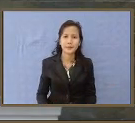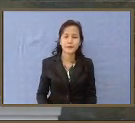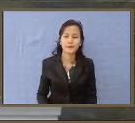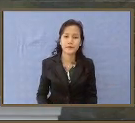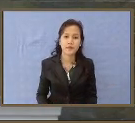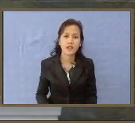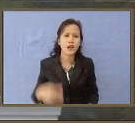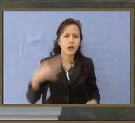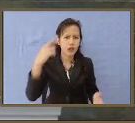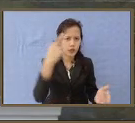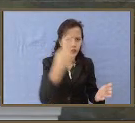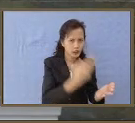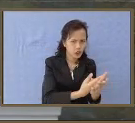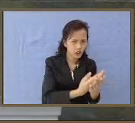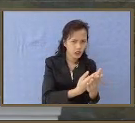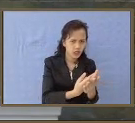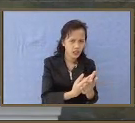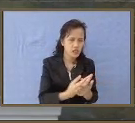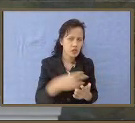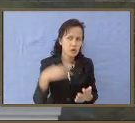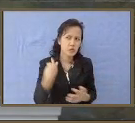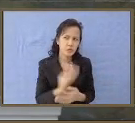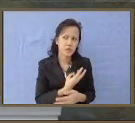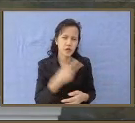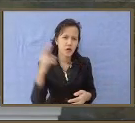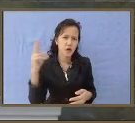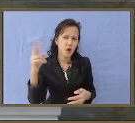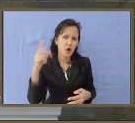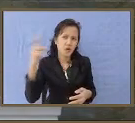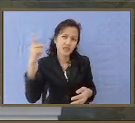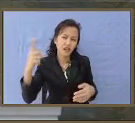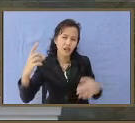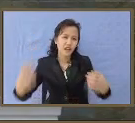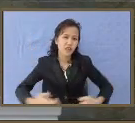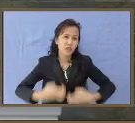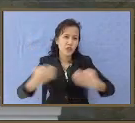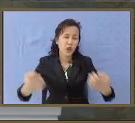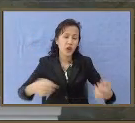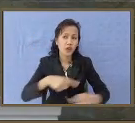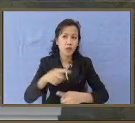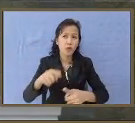Ang kayamanan natin, may enjoy lamang natin habang nakokontrol natin.